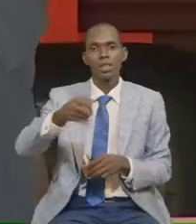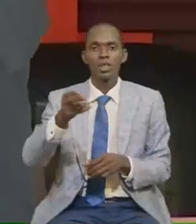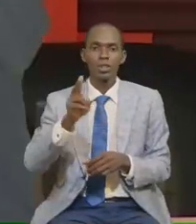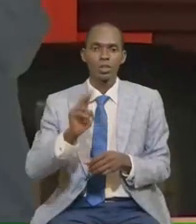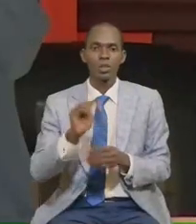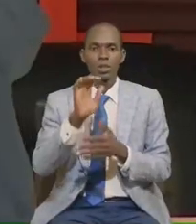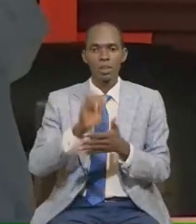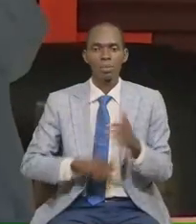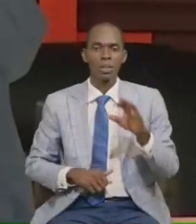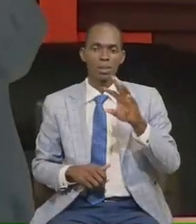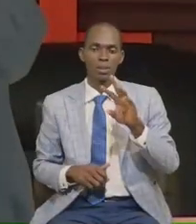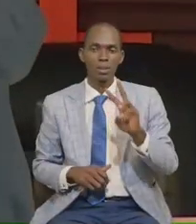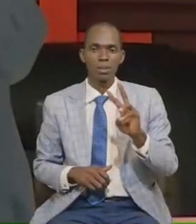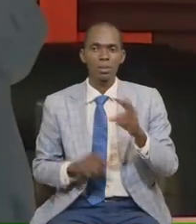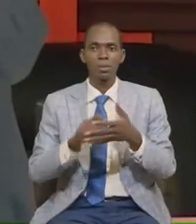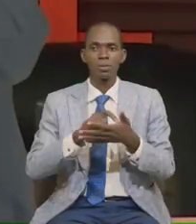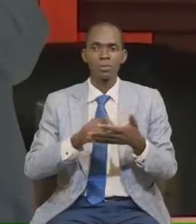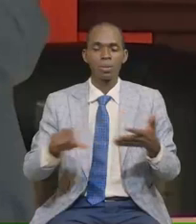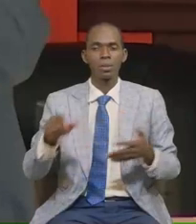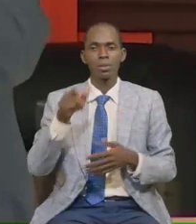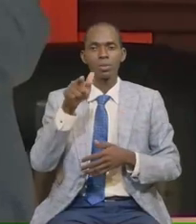Jean chapitre 6,